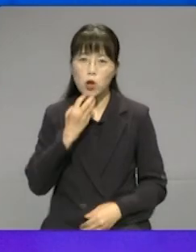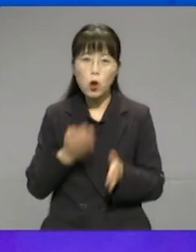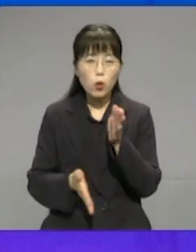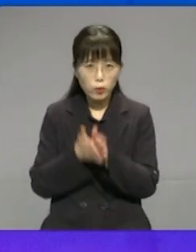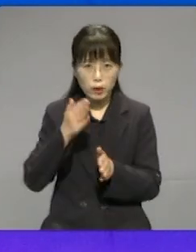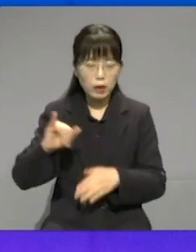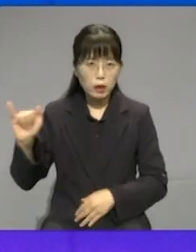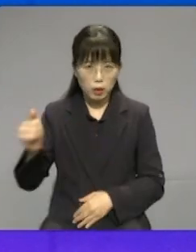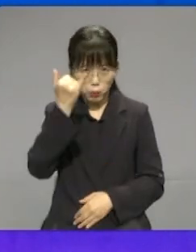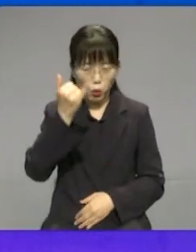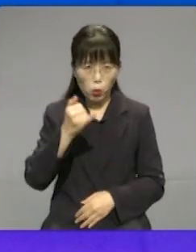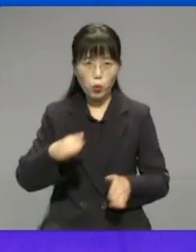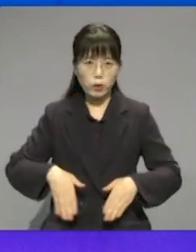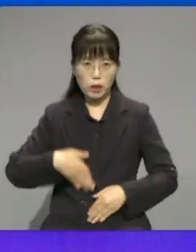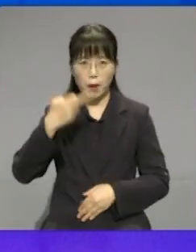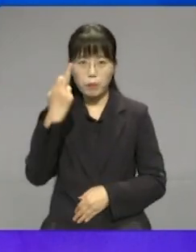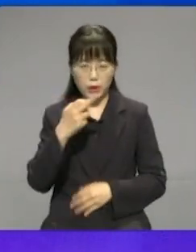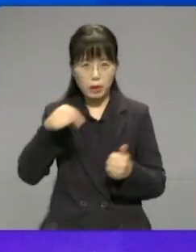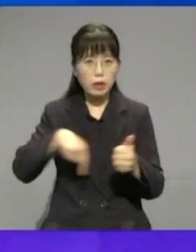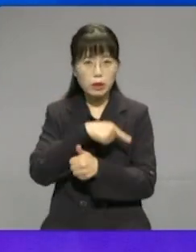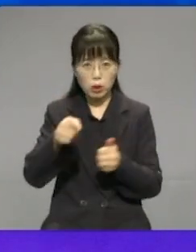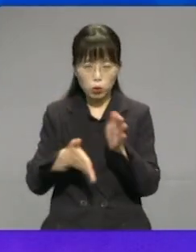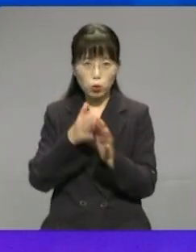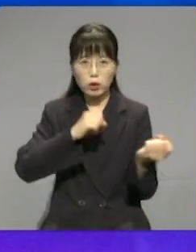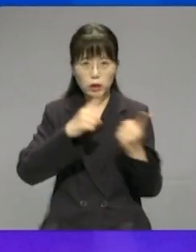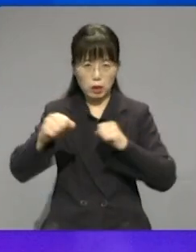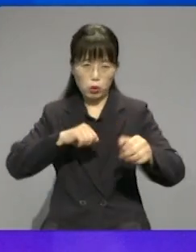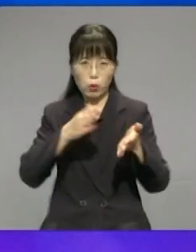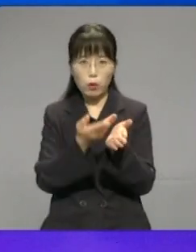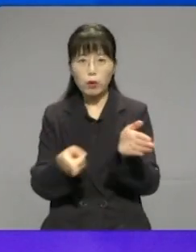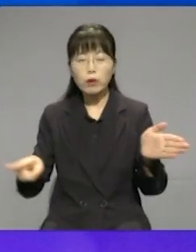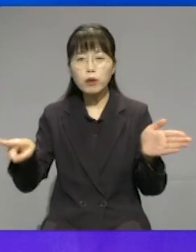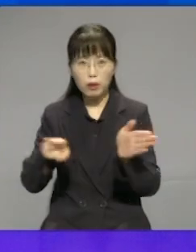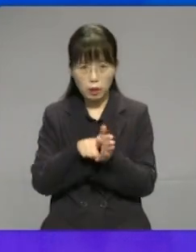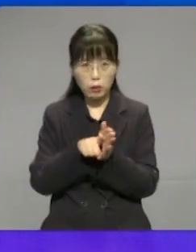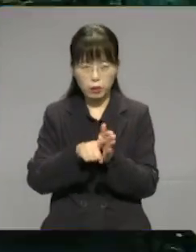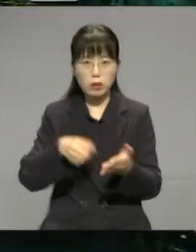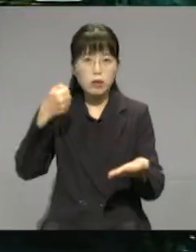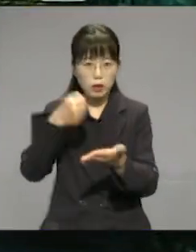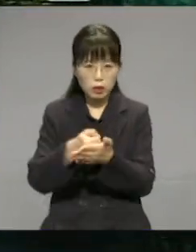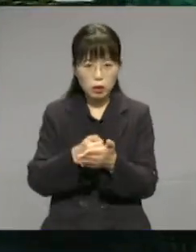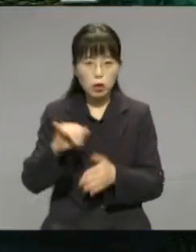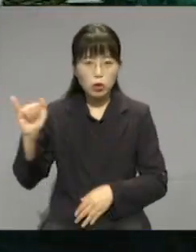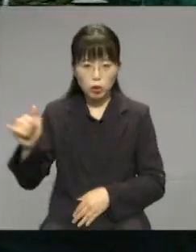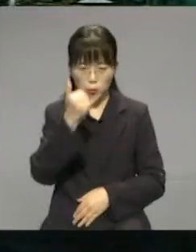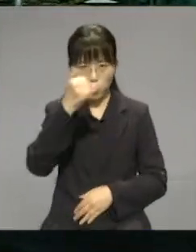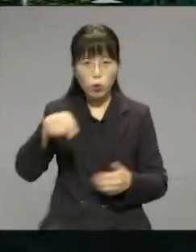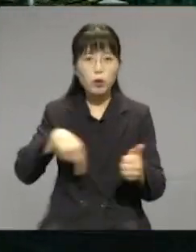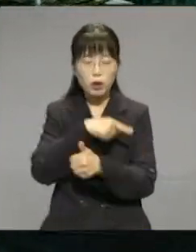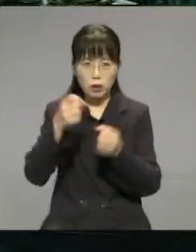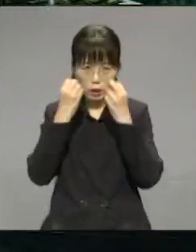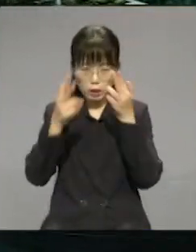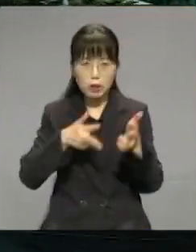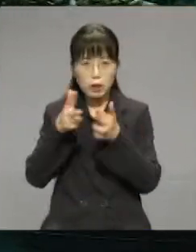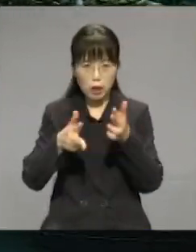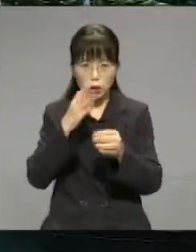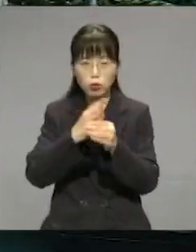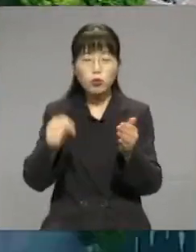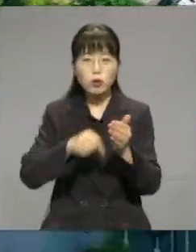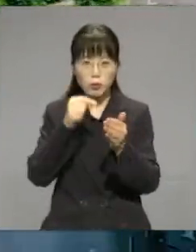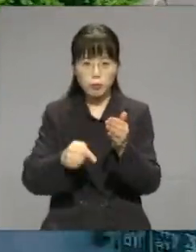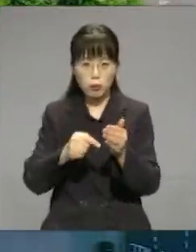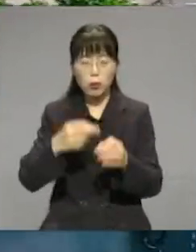서울시가 김포공항과 남산 일대를 도시재생 활성화 지역으로 지정해 김포공항 일대는 신산업